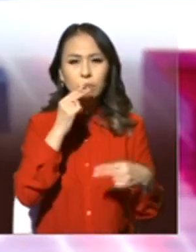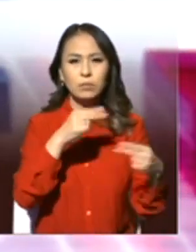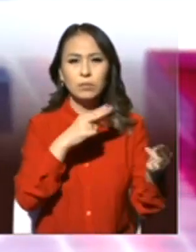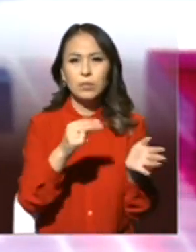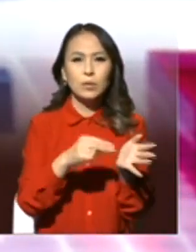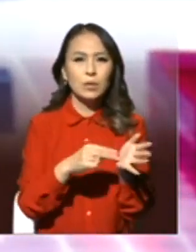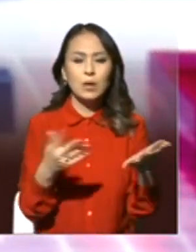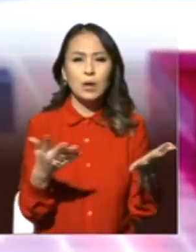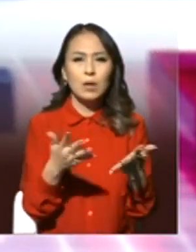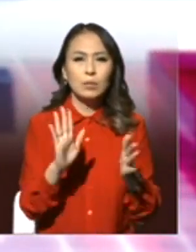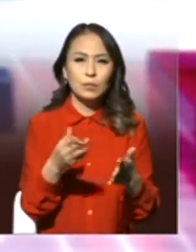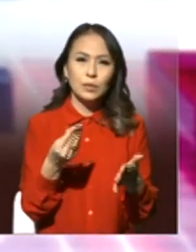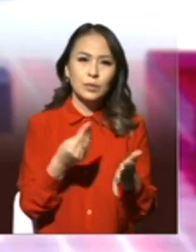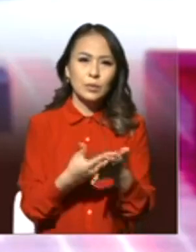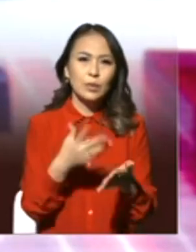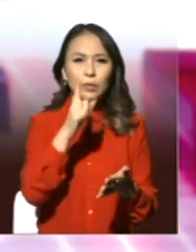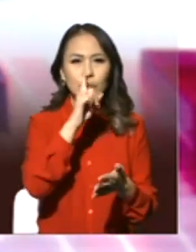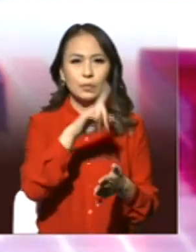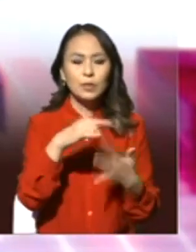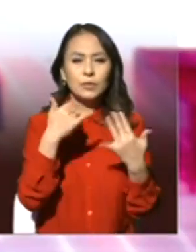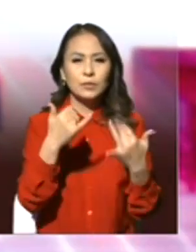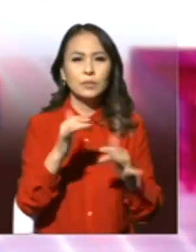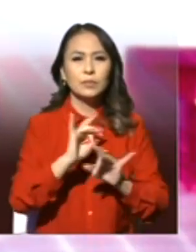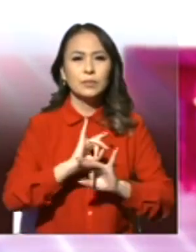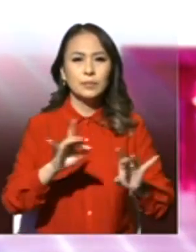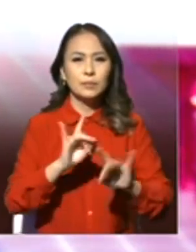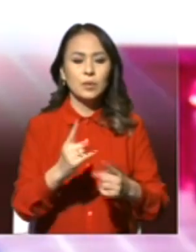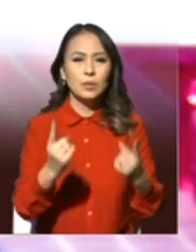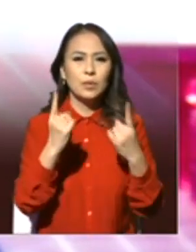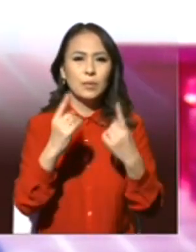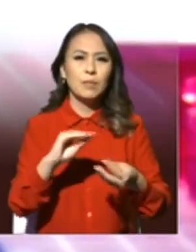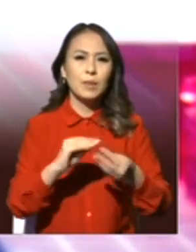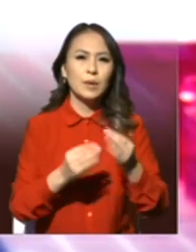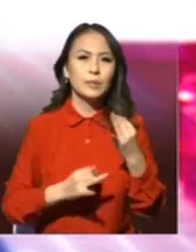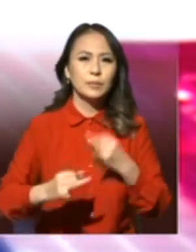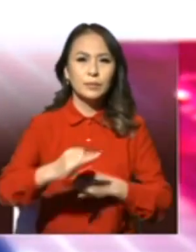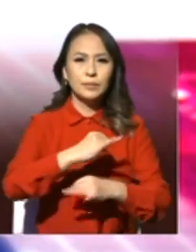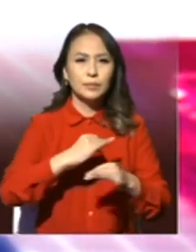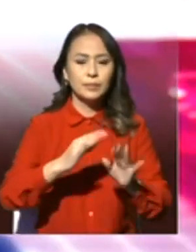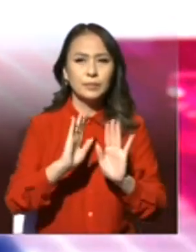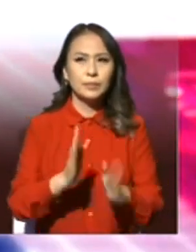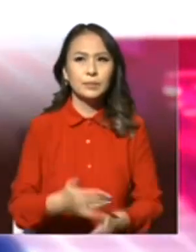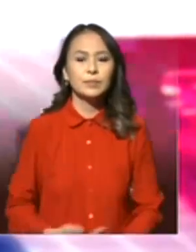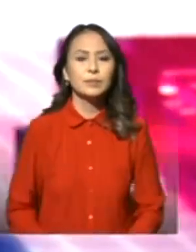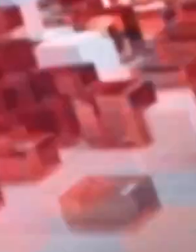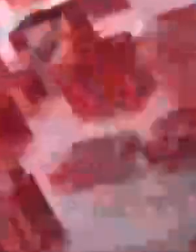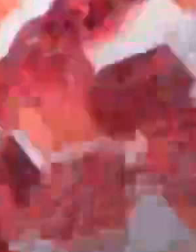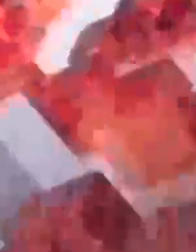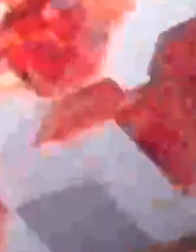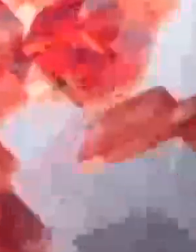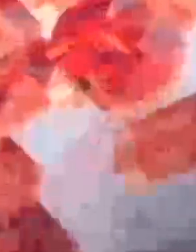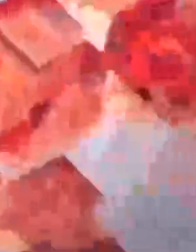бағасы қымбаттай ма? Бүгін ашық алаңда осы бір өзекті мәселені талқылап көрмекпіз. Ассаламу алейкум.